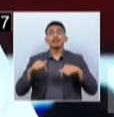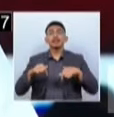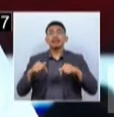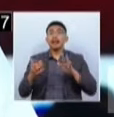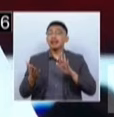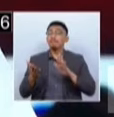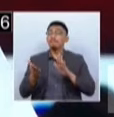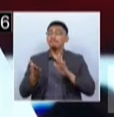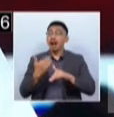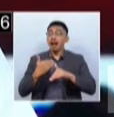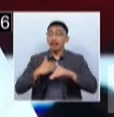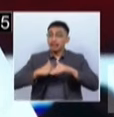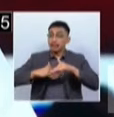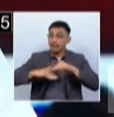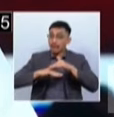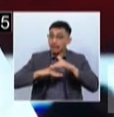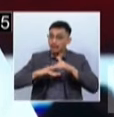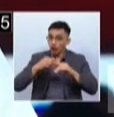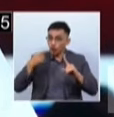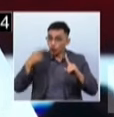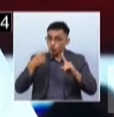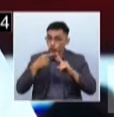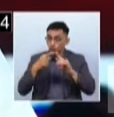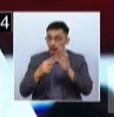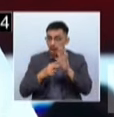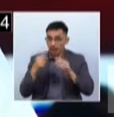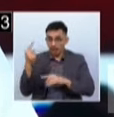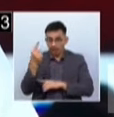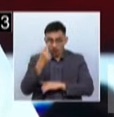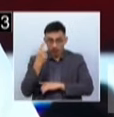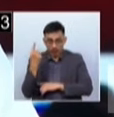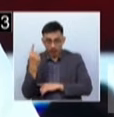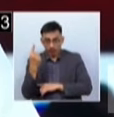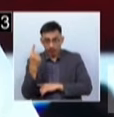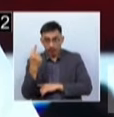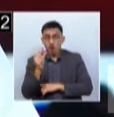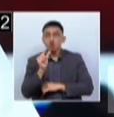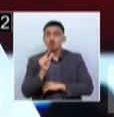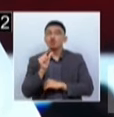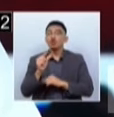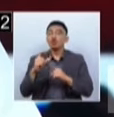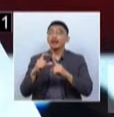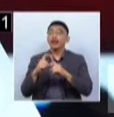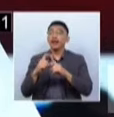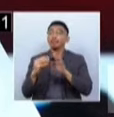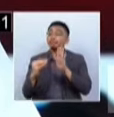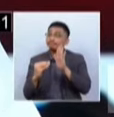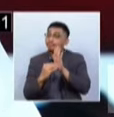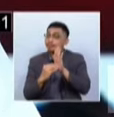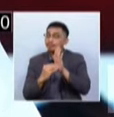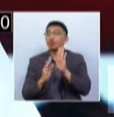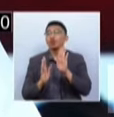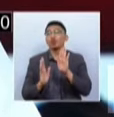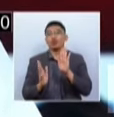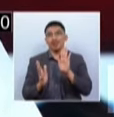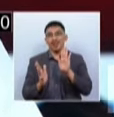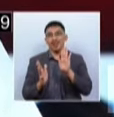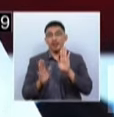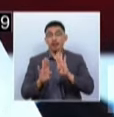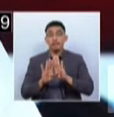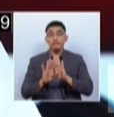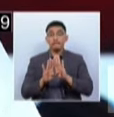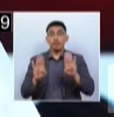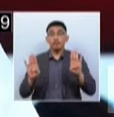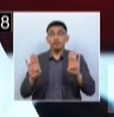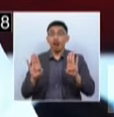kawan masih E kurang itu itu ee rujukan sebetulnya pernah disampaikan oleh Pak SBI pada waktu menjabat sebagai